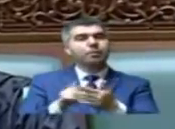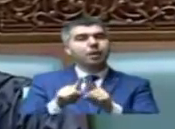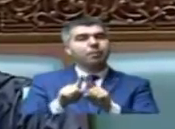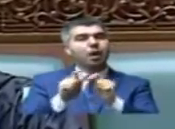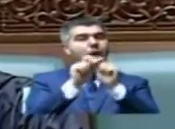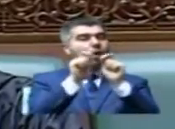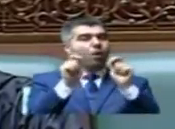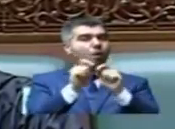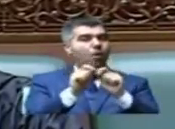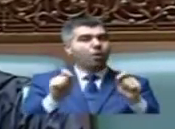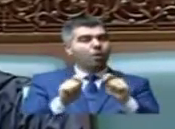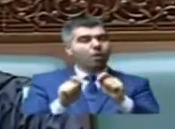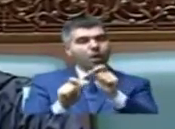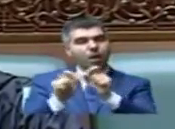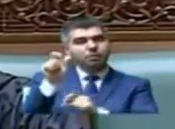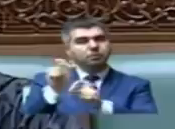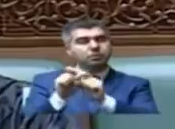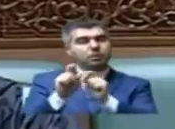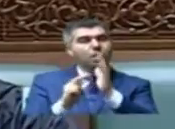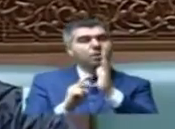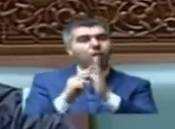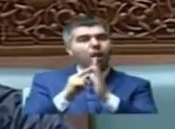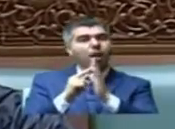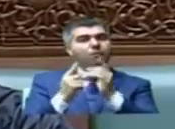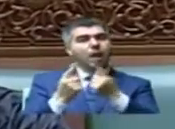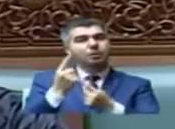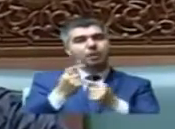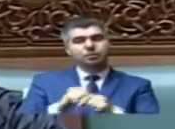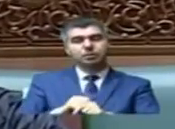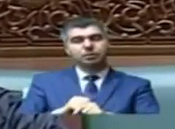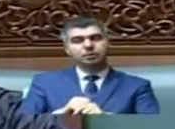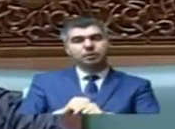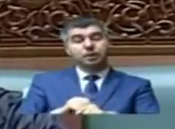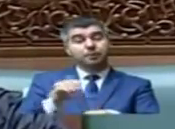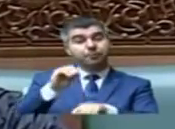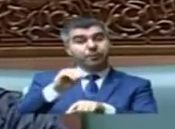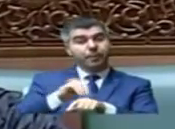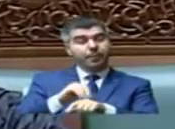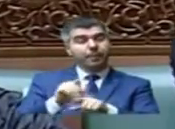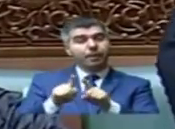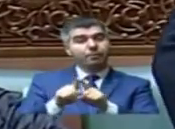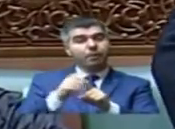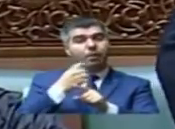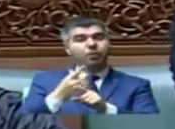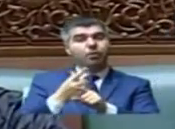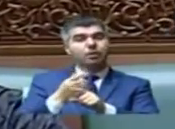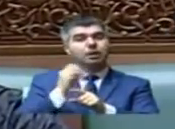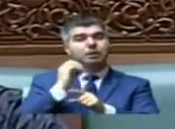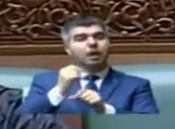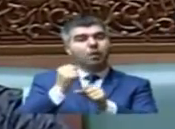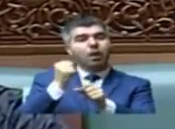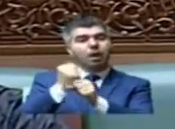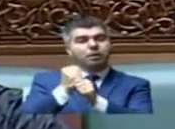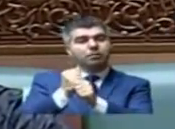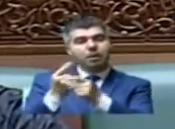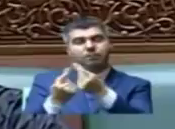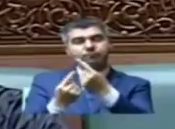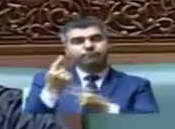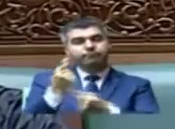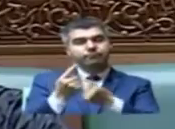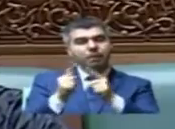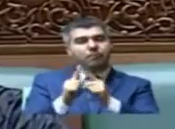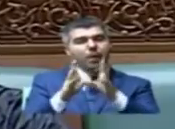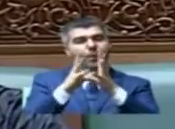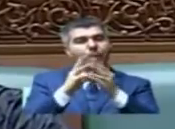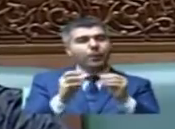النقابية بالنسبة لمتصرفي الداخلي. فئة أخرى سيد الوزير، عمال الإنعاش الوطني وما يعانونه من